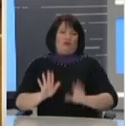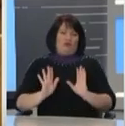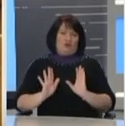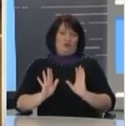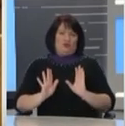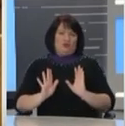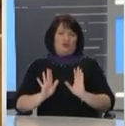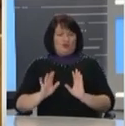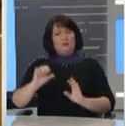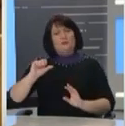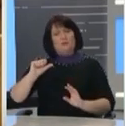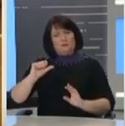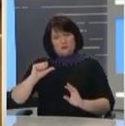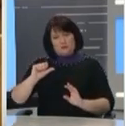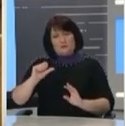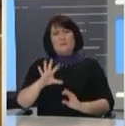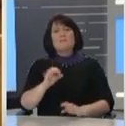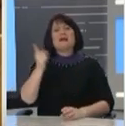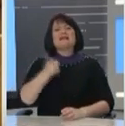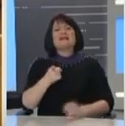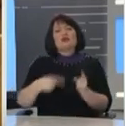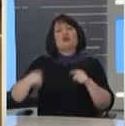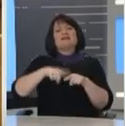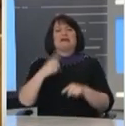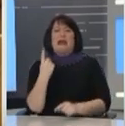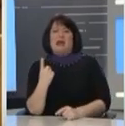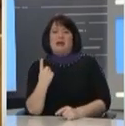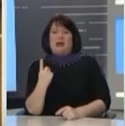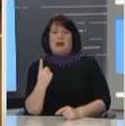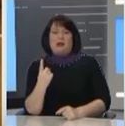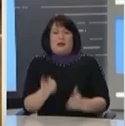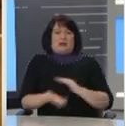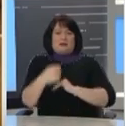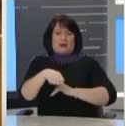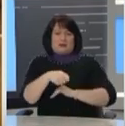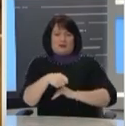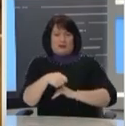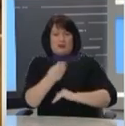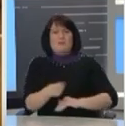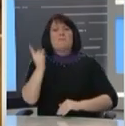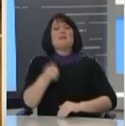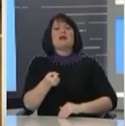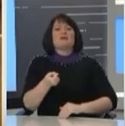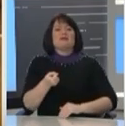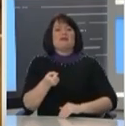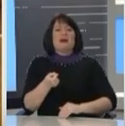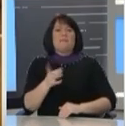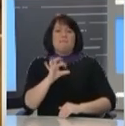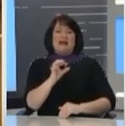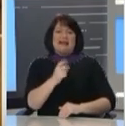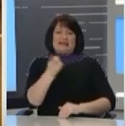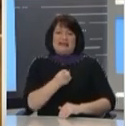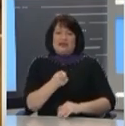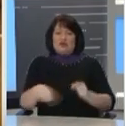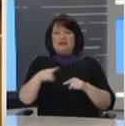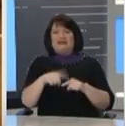στα πρωτοβάθμια του 50% συν 1, αλλά πλειοψηφία για να παίρνει αποφάσεις 50% συν 1 και όχι